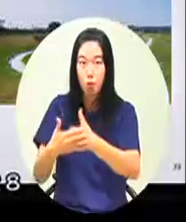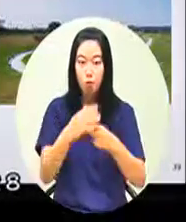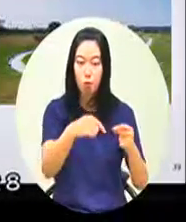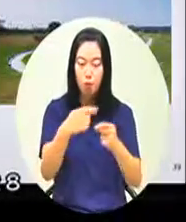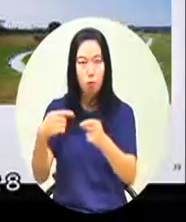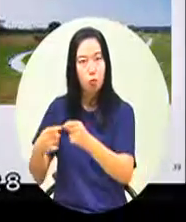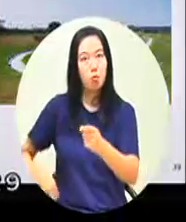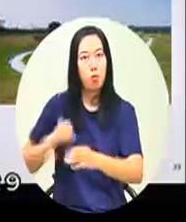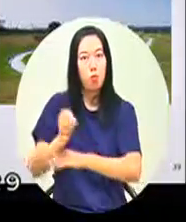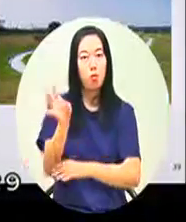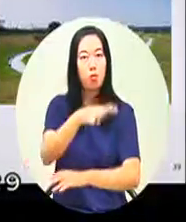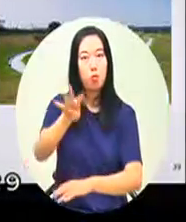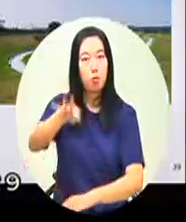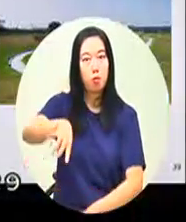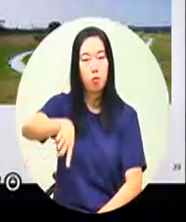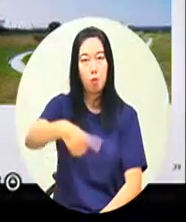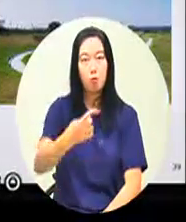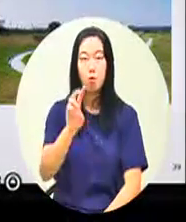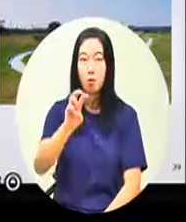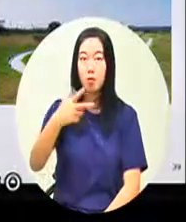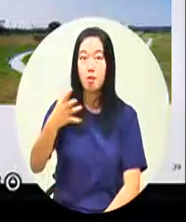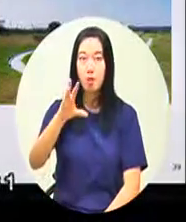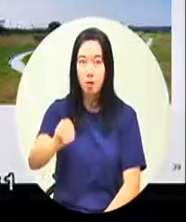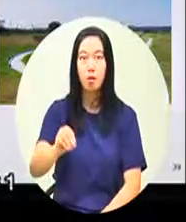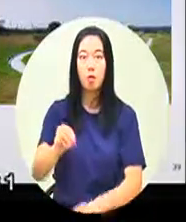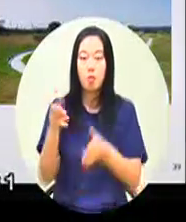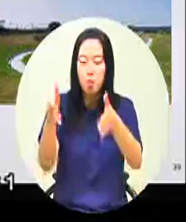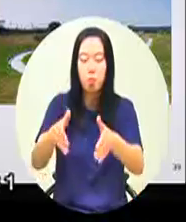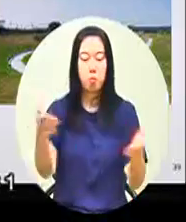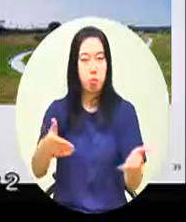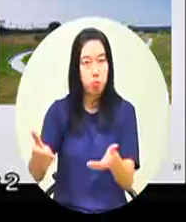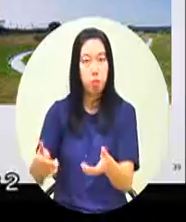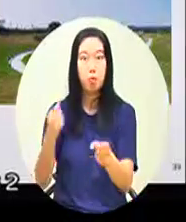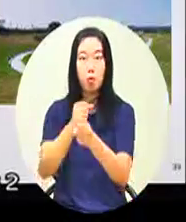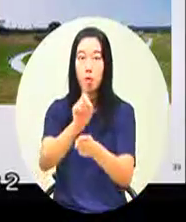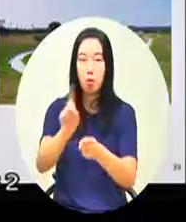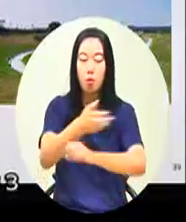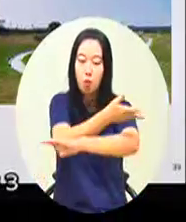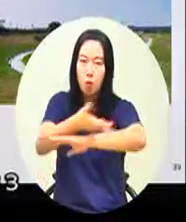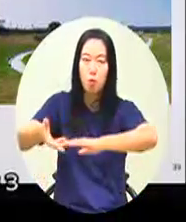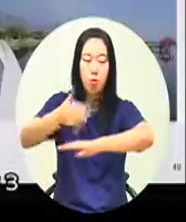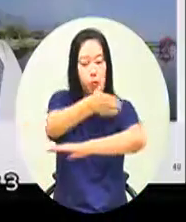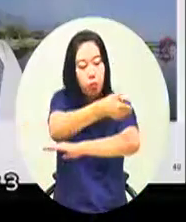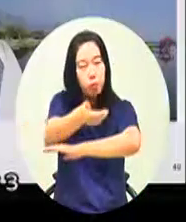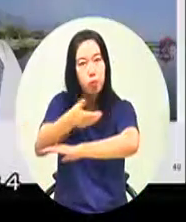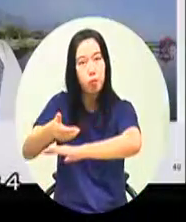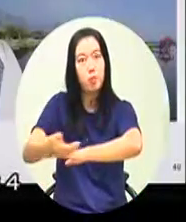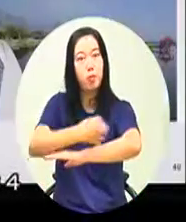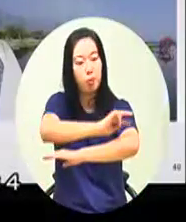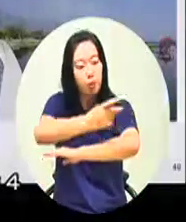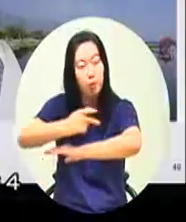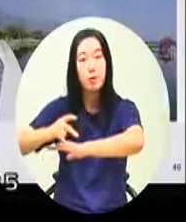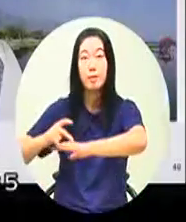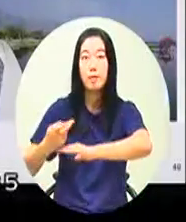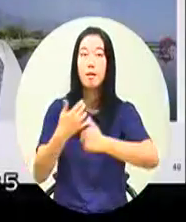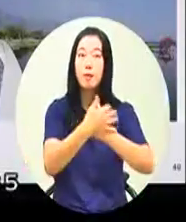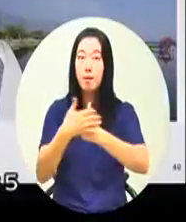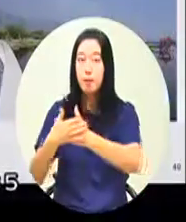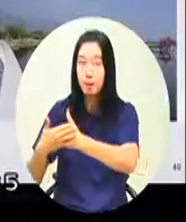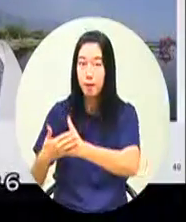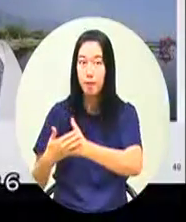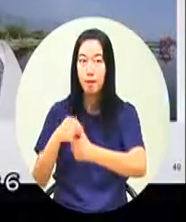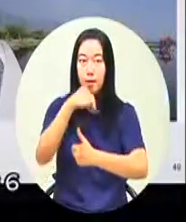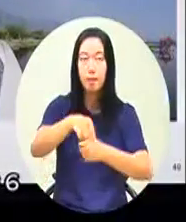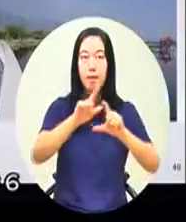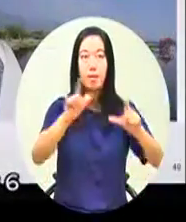了4137万左右的经费做这些水岸的一个维护。下一页。这是大树